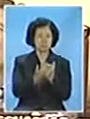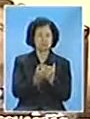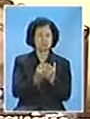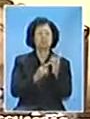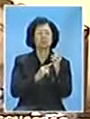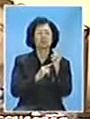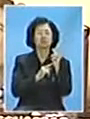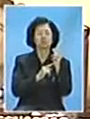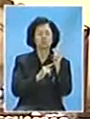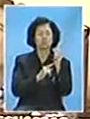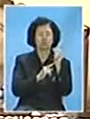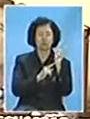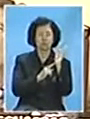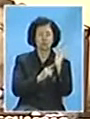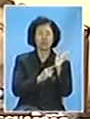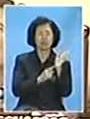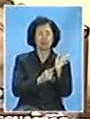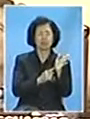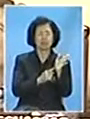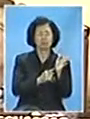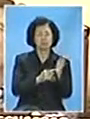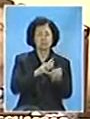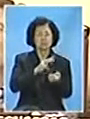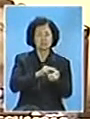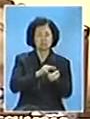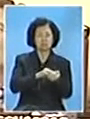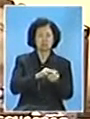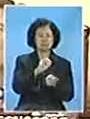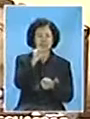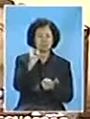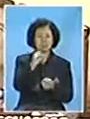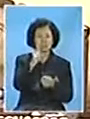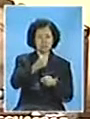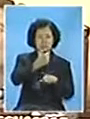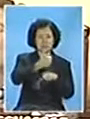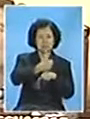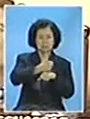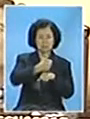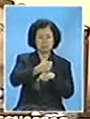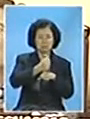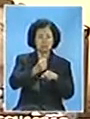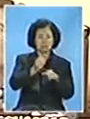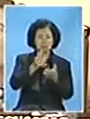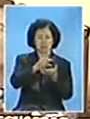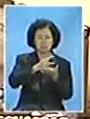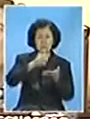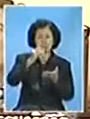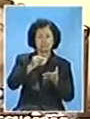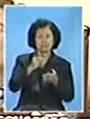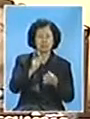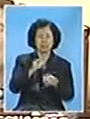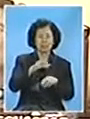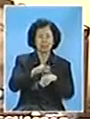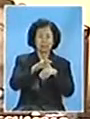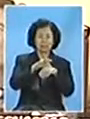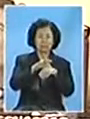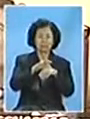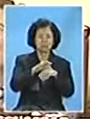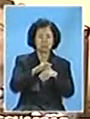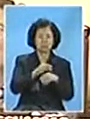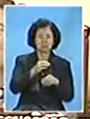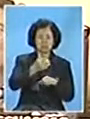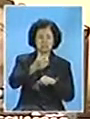ะครับคณะบดีอะไรก็เป็นหมดนะครับเป็นได้หมดคณะบดีก็โดยตําแหน่งนะฮะโดยตําแหน่งเนี่ยคณะ